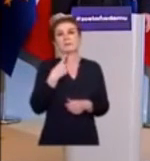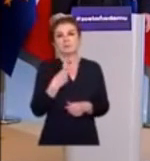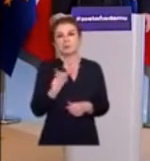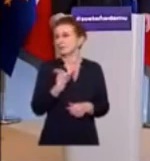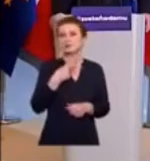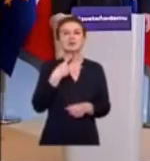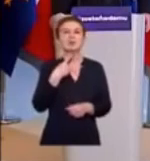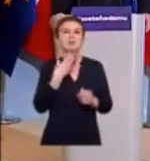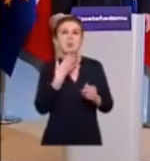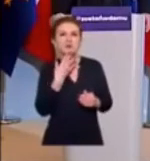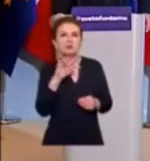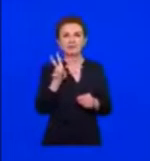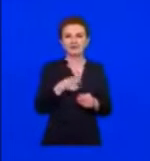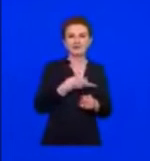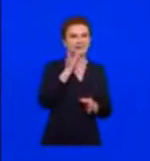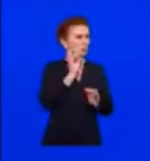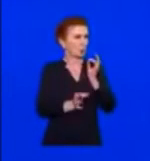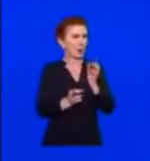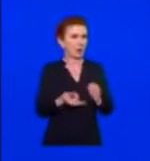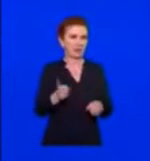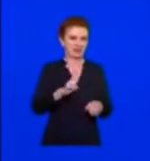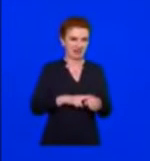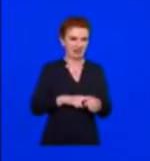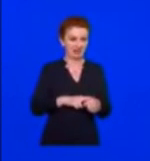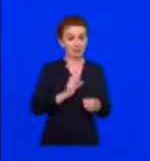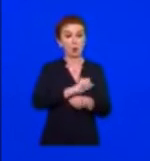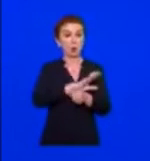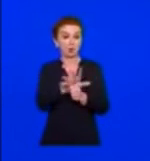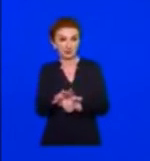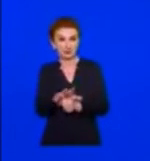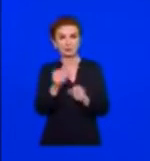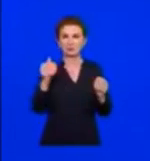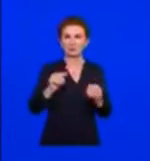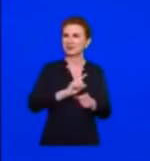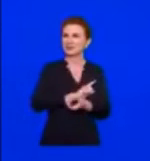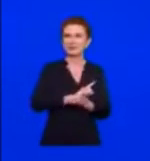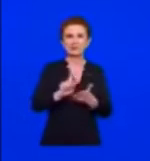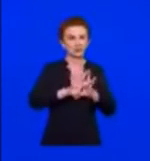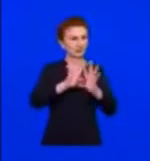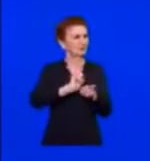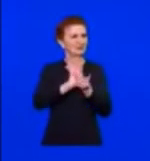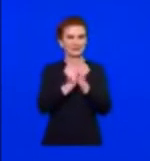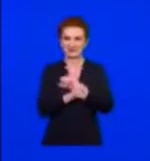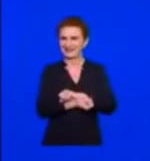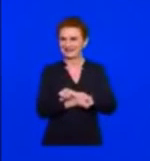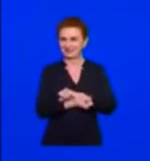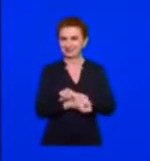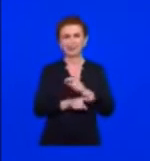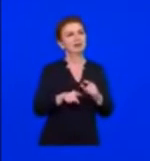podajemy bardzo dokładnych dat, bo koronawirus może szybko zweryfikować nasze podejście i będziemy